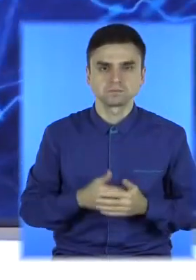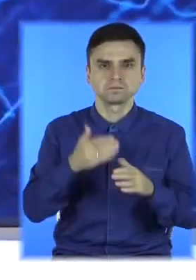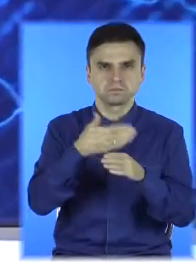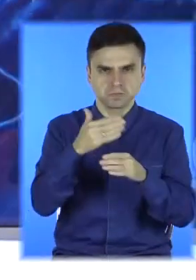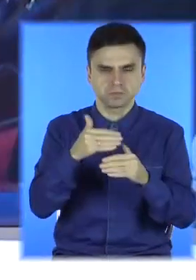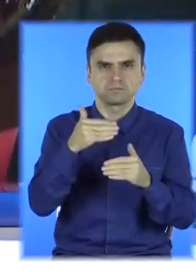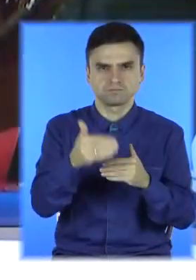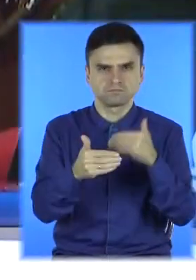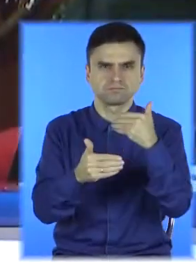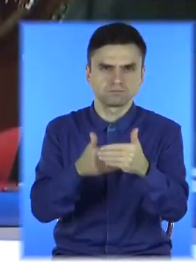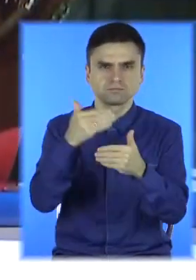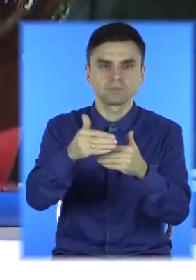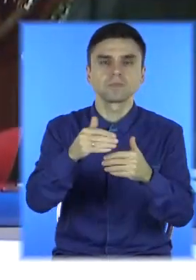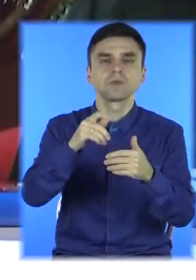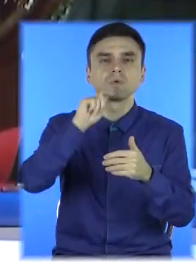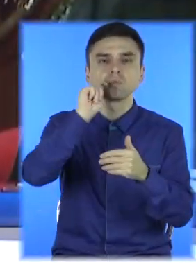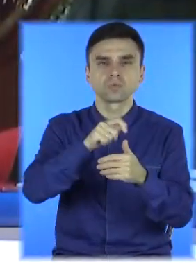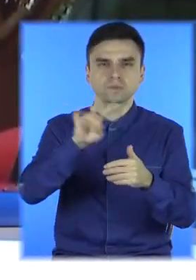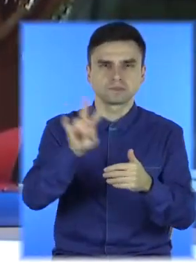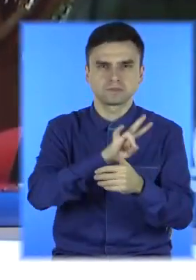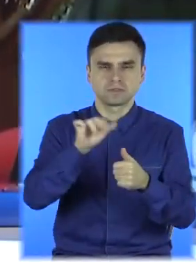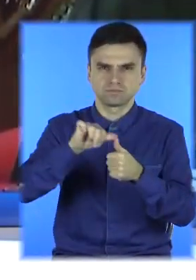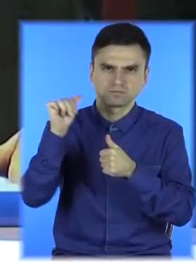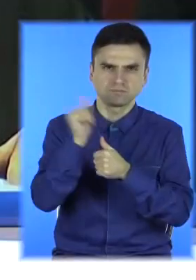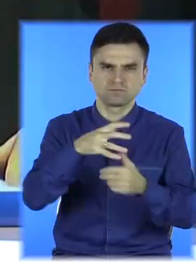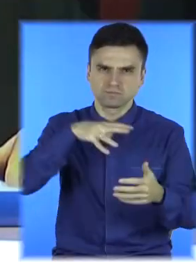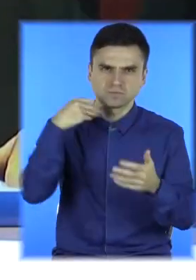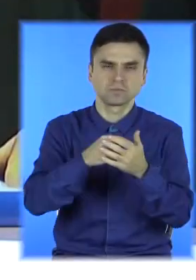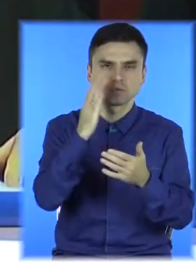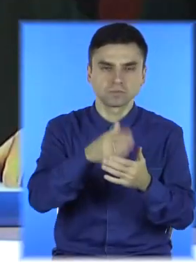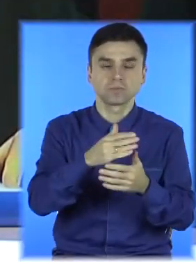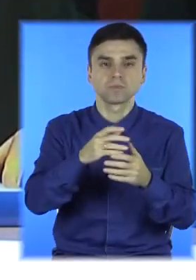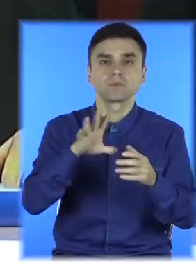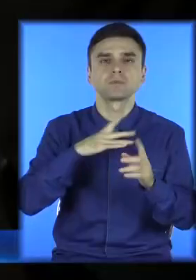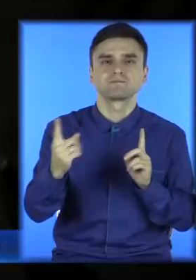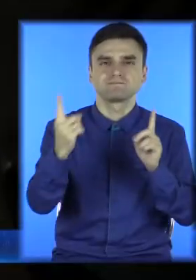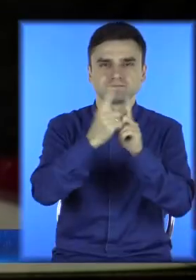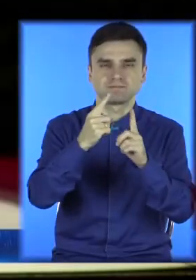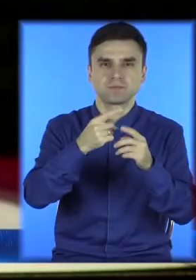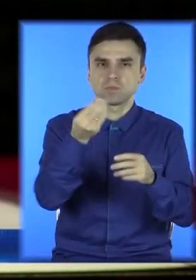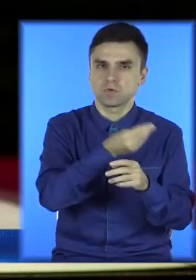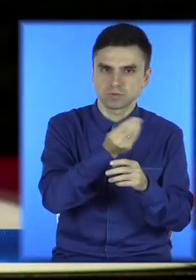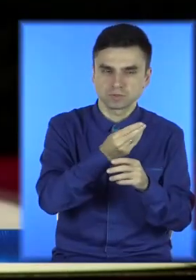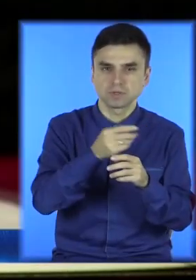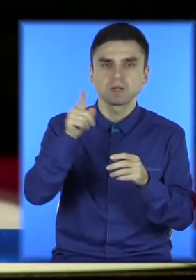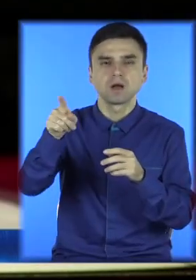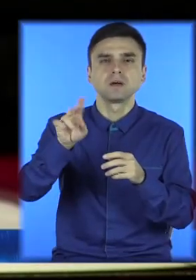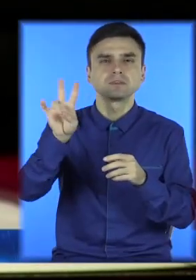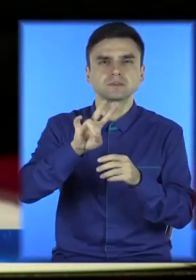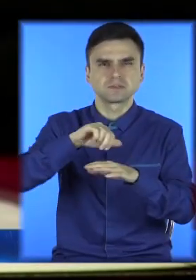до незалежної церкви. Петро Порошенко і Вселенський патріарх Варфоломій підписали договір про співпрацю та взаємодію